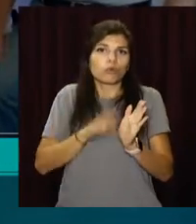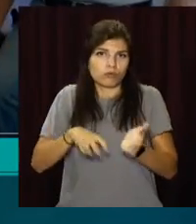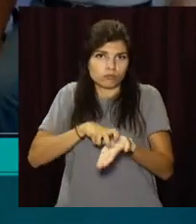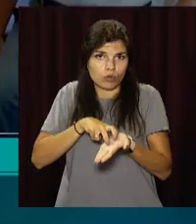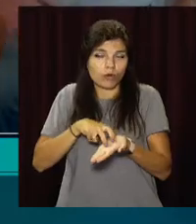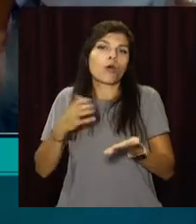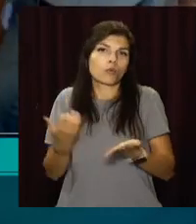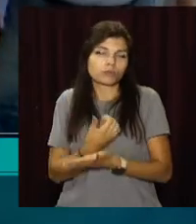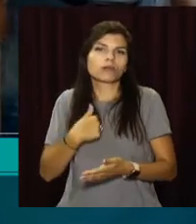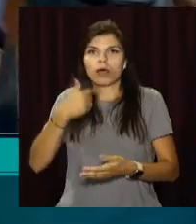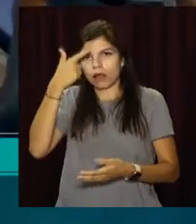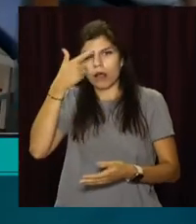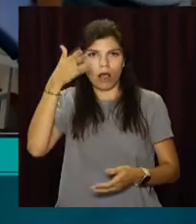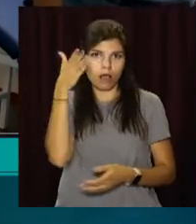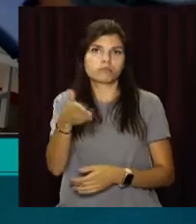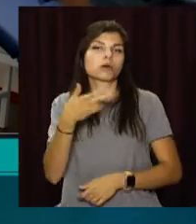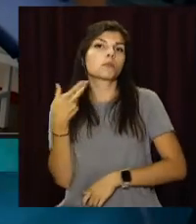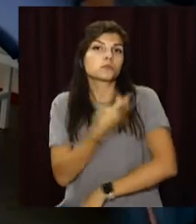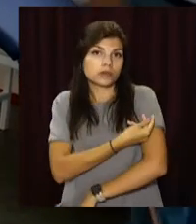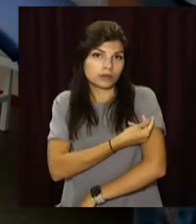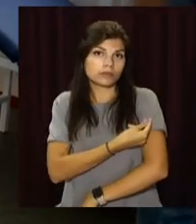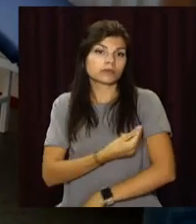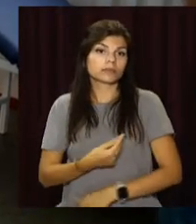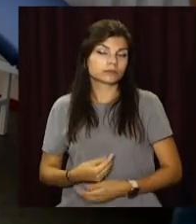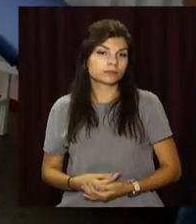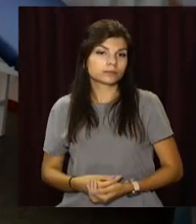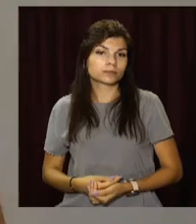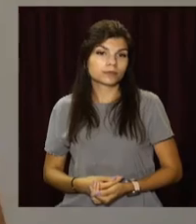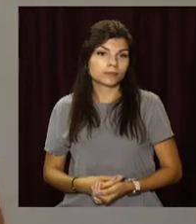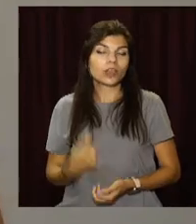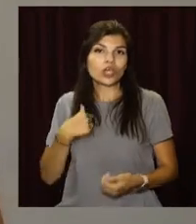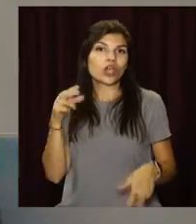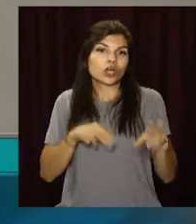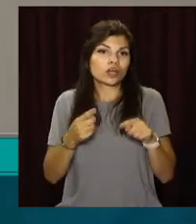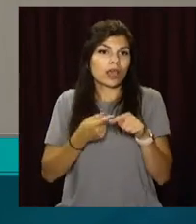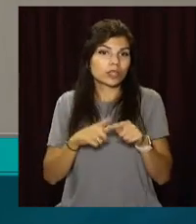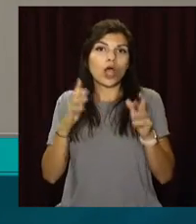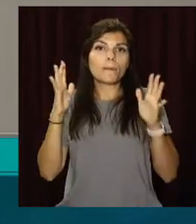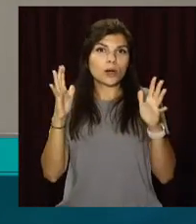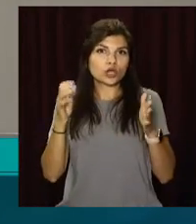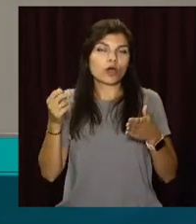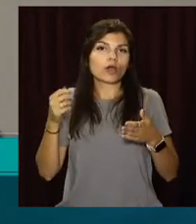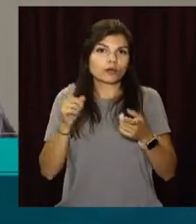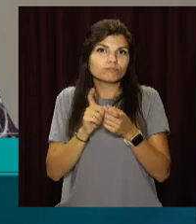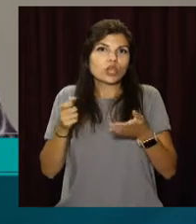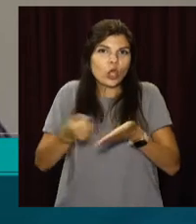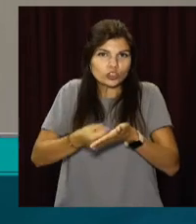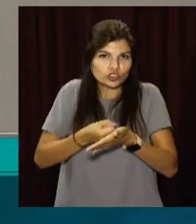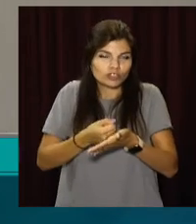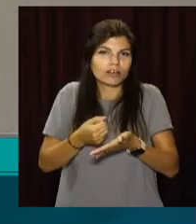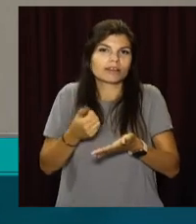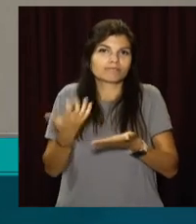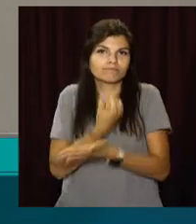як-то вирішилася все-таки на вакцинацію. Я вважаю, що це велике досягнення на